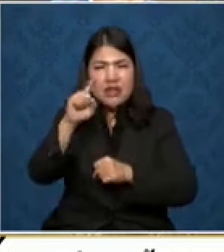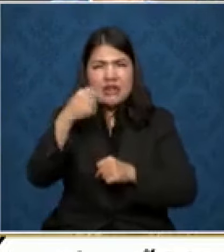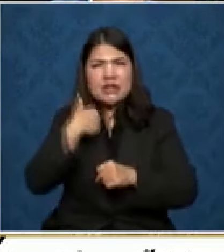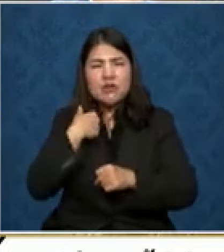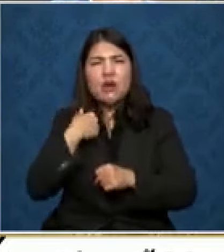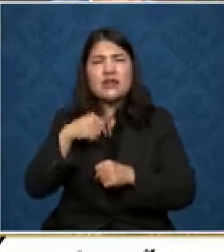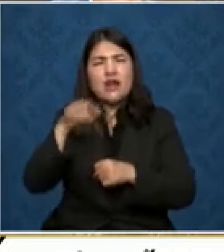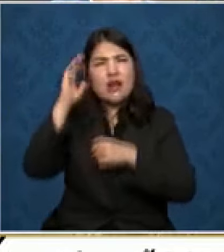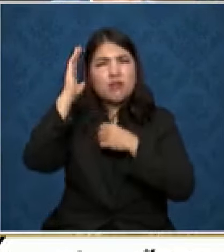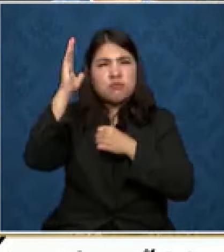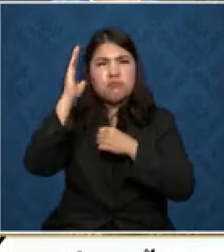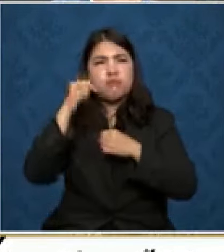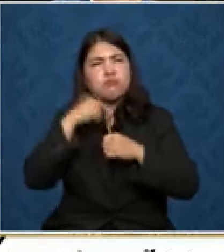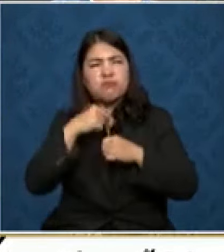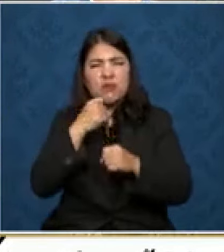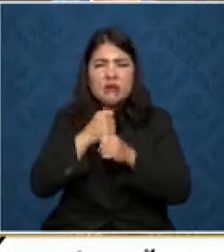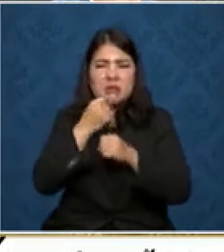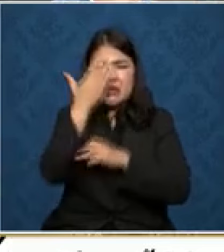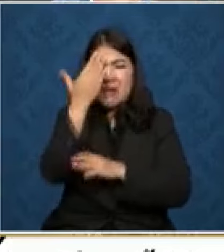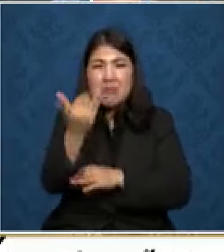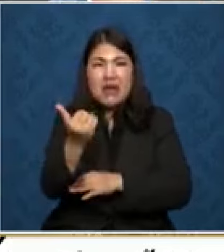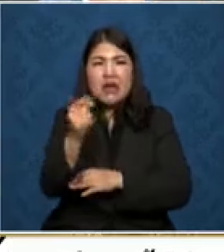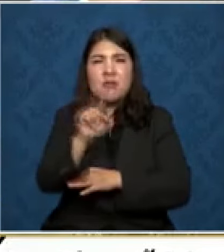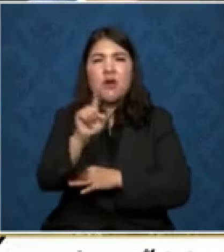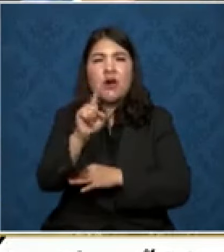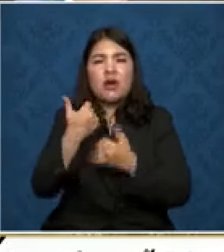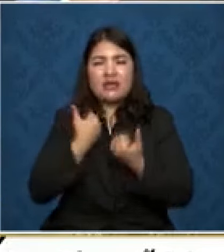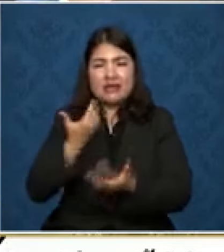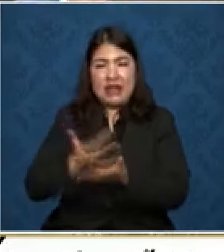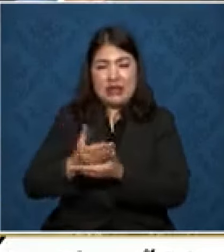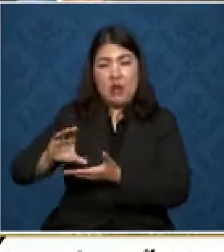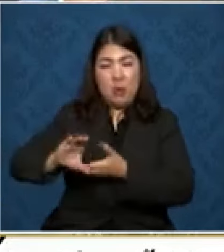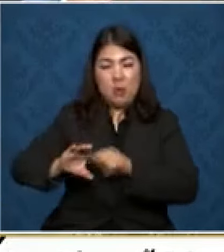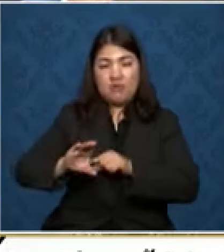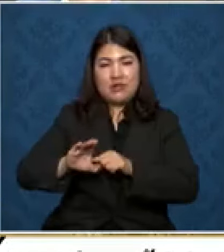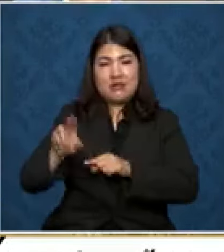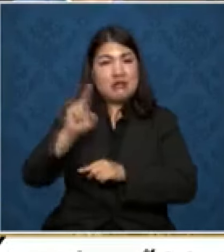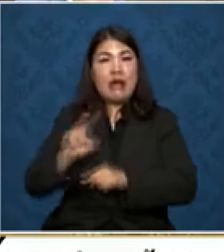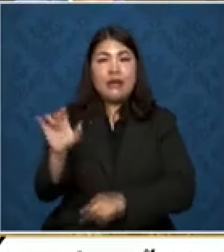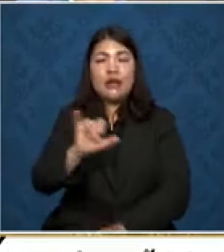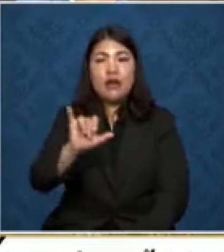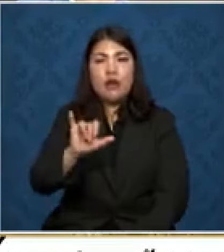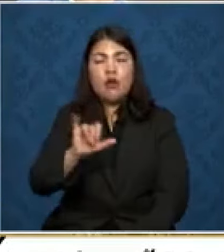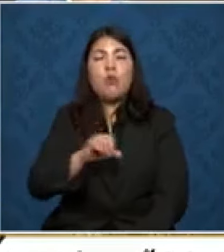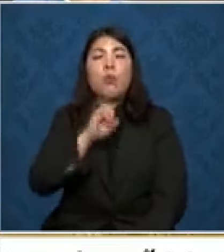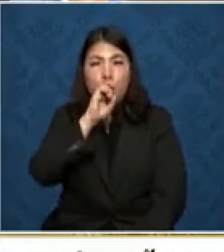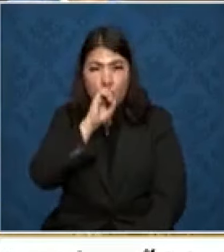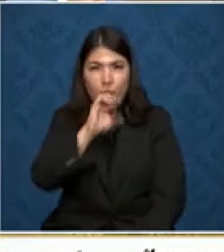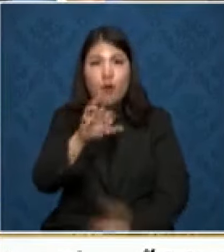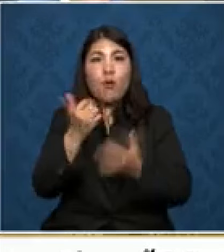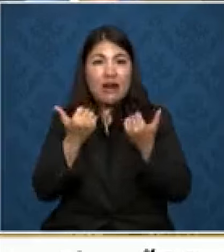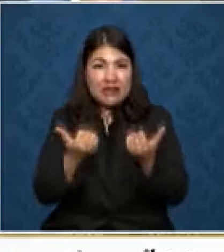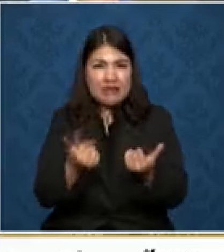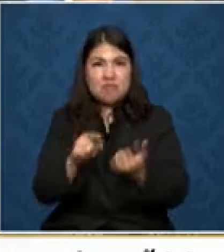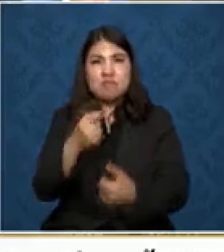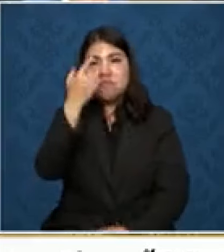ไปทำไมยังไม่ได้ใช้งบสักบาทผมบอกเลยครับวันนี้มันตีหน้า